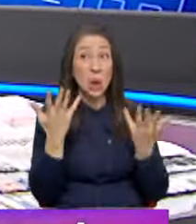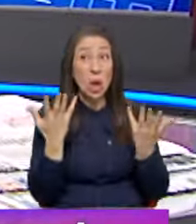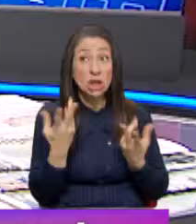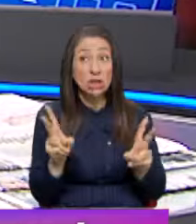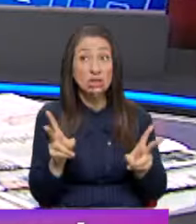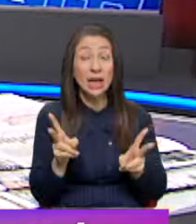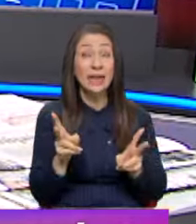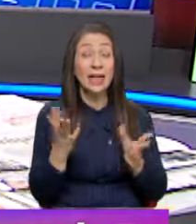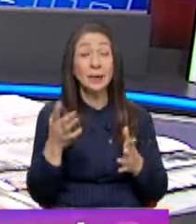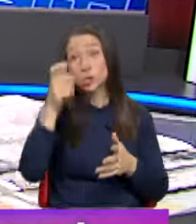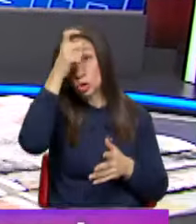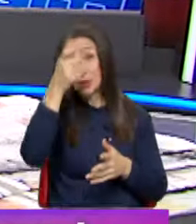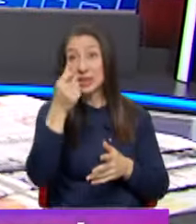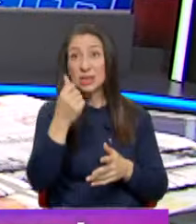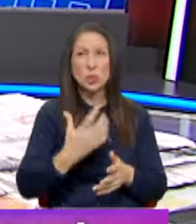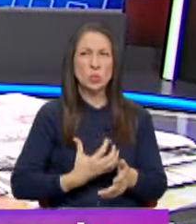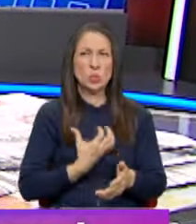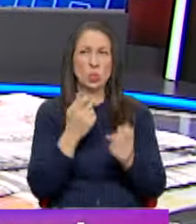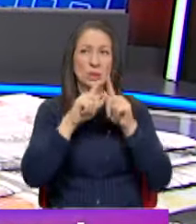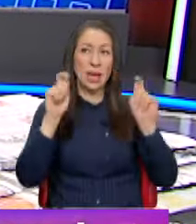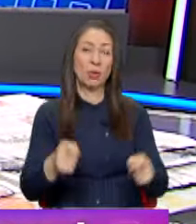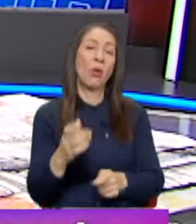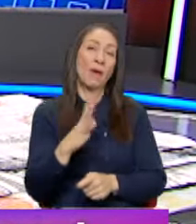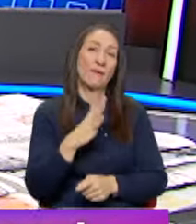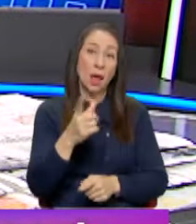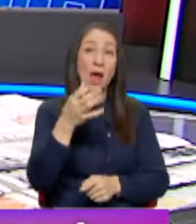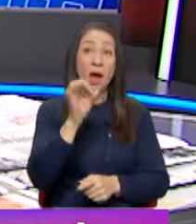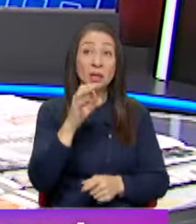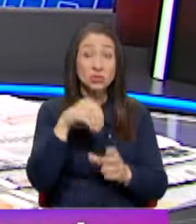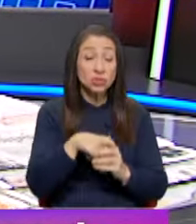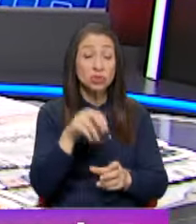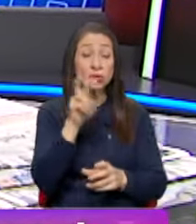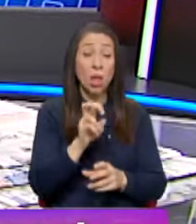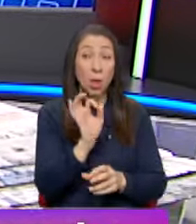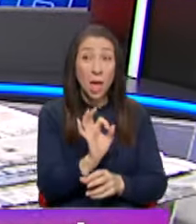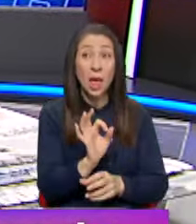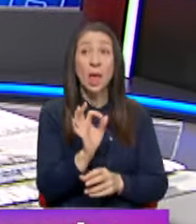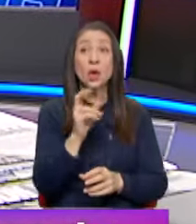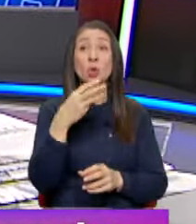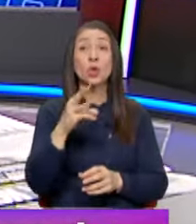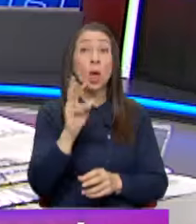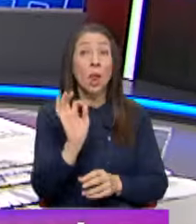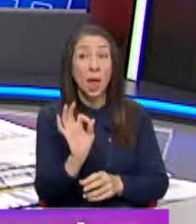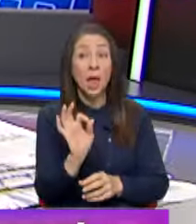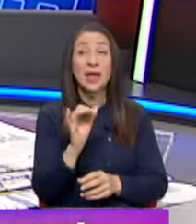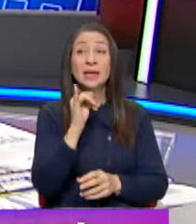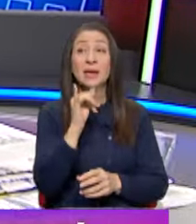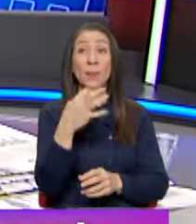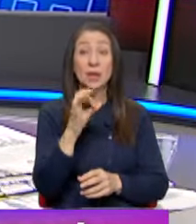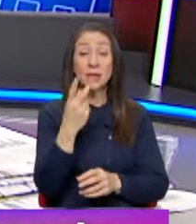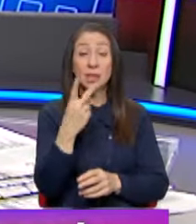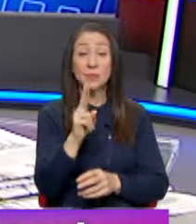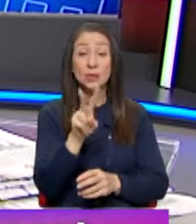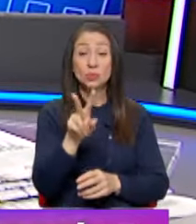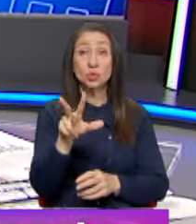açılacak yani Türk Lirası için acı Rekorlar kırılıyor altın için de öyle dolar için de öyle Euro için de öyle gram altın